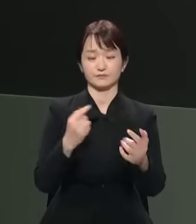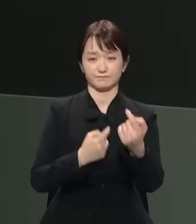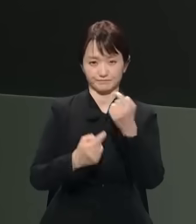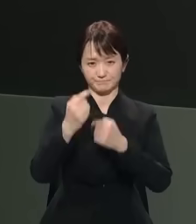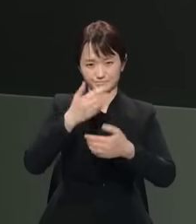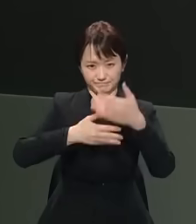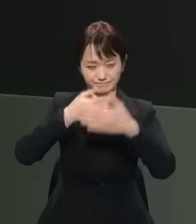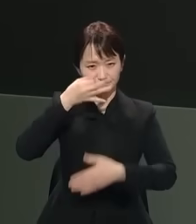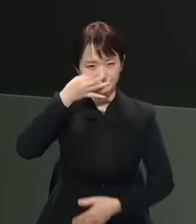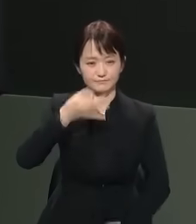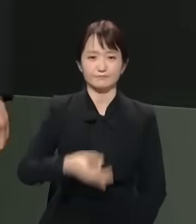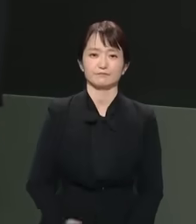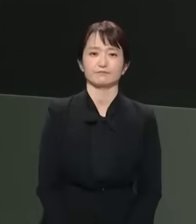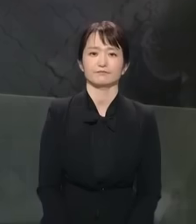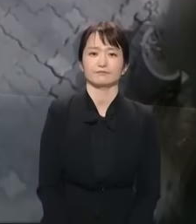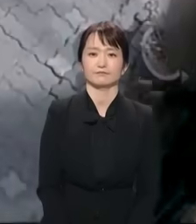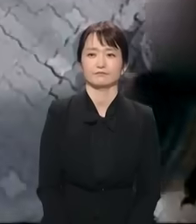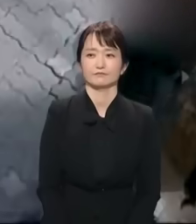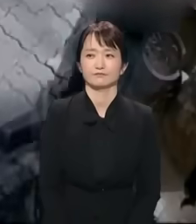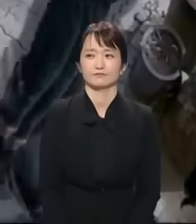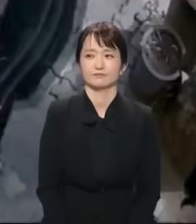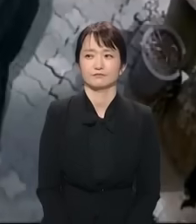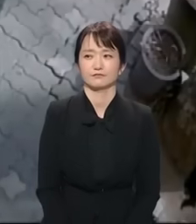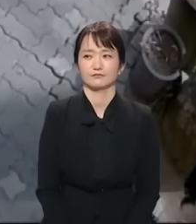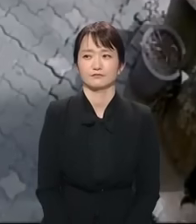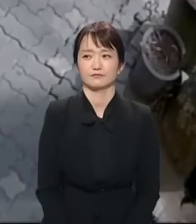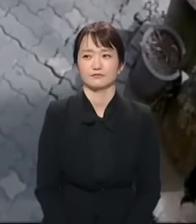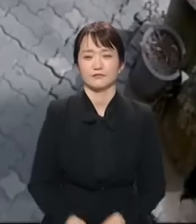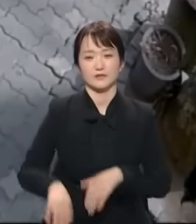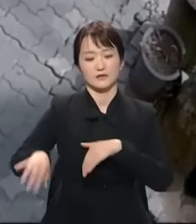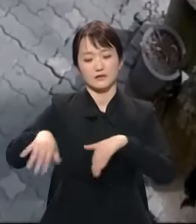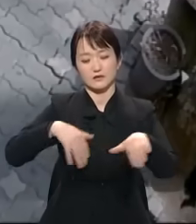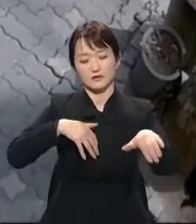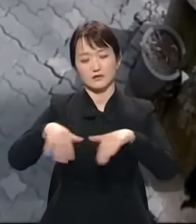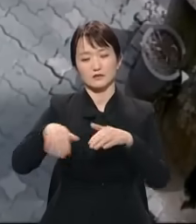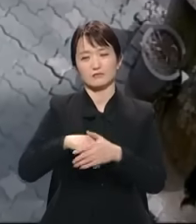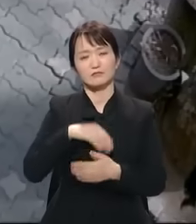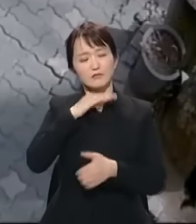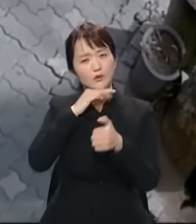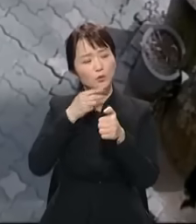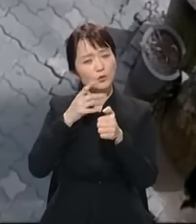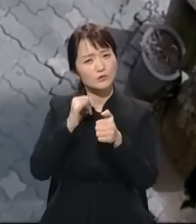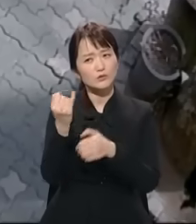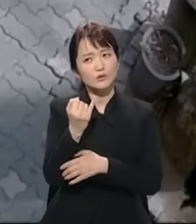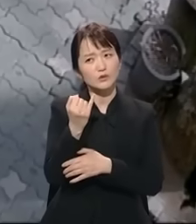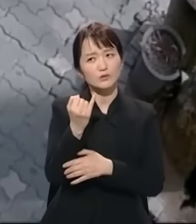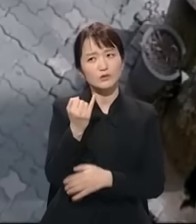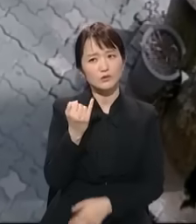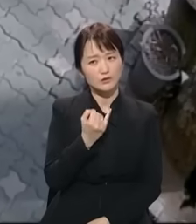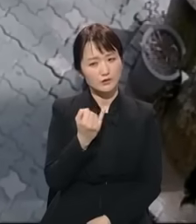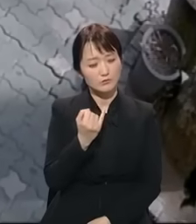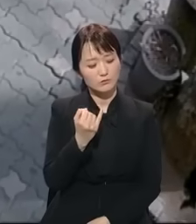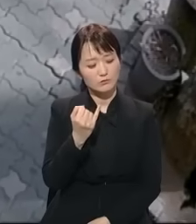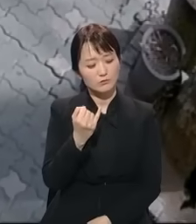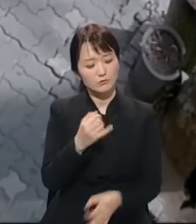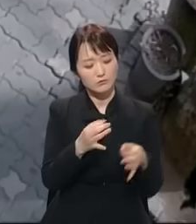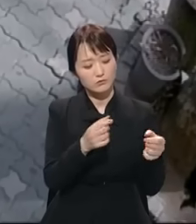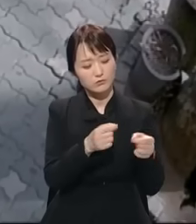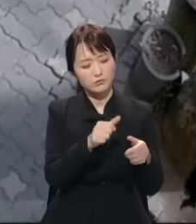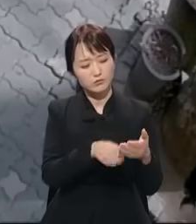제보해 주신 영상 만나보시죠. 자, 길 지나던 중년 여성 한 가게 앞을 물건을 보고 한눈에